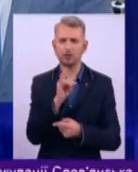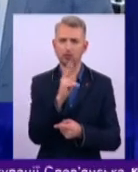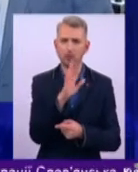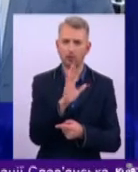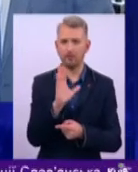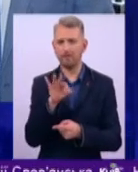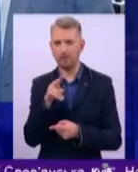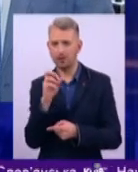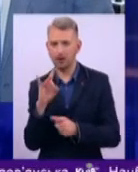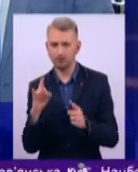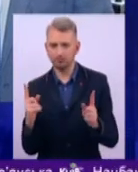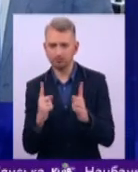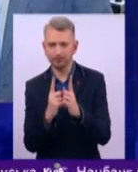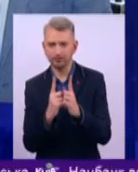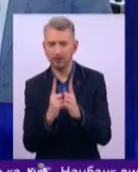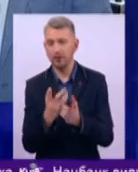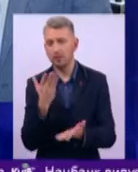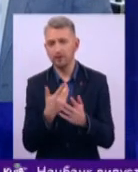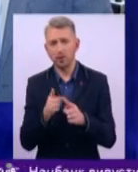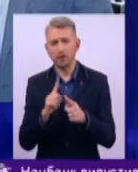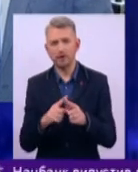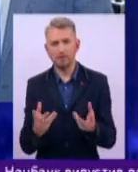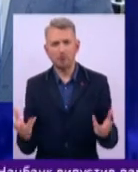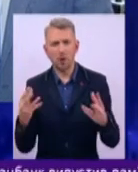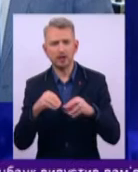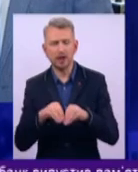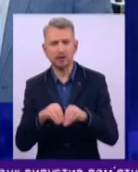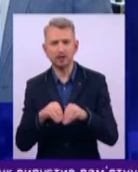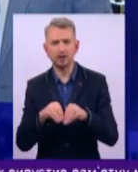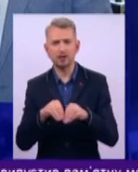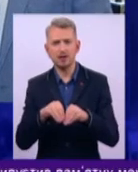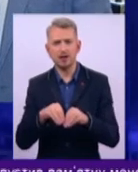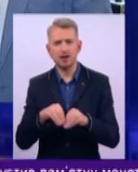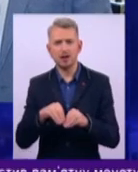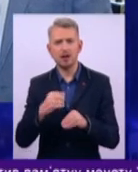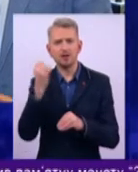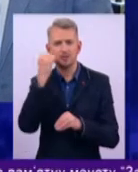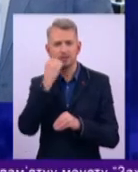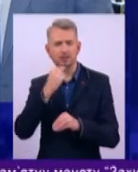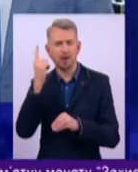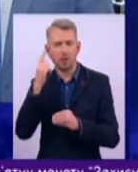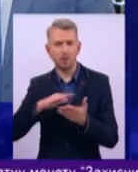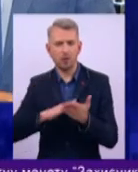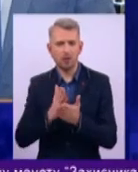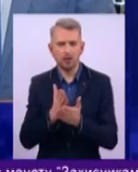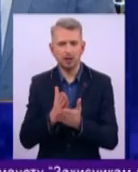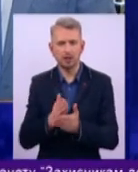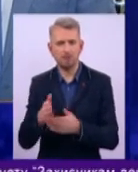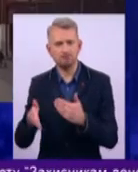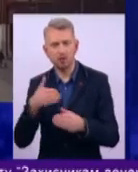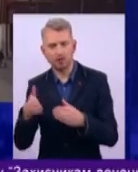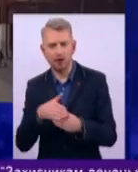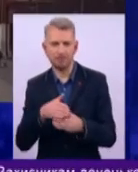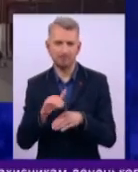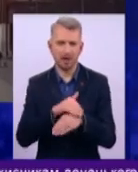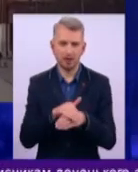Волкера. Очевидно, це поєднання старої як світ політики Батога і Пряника.